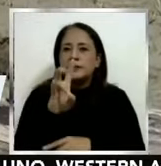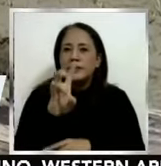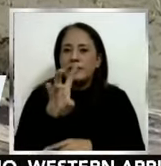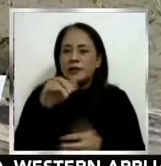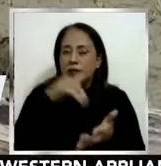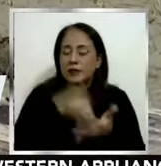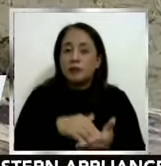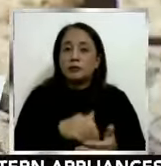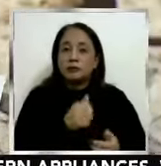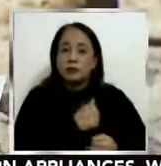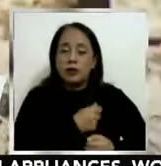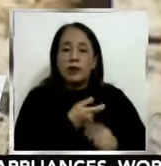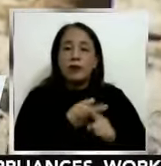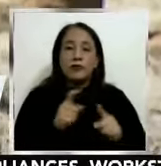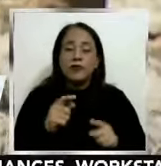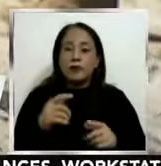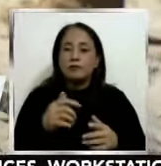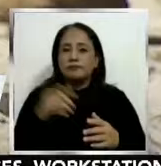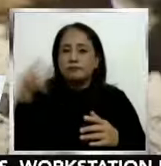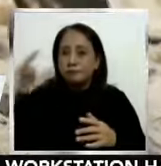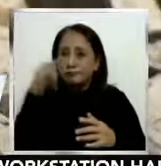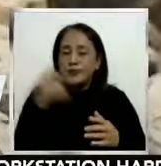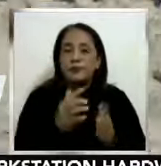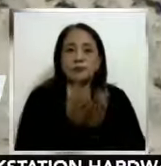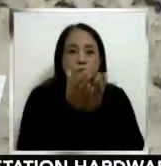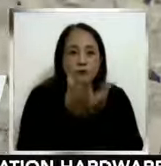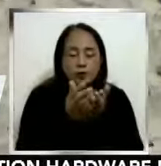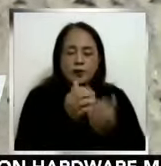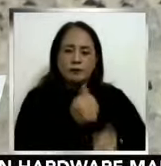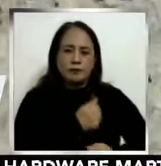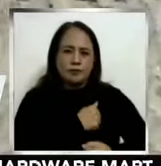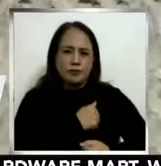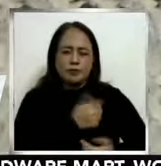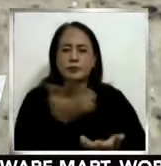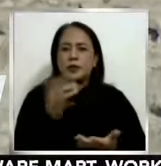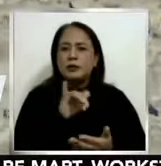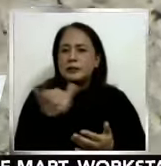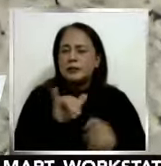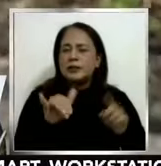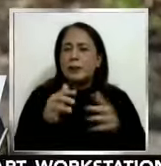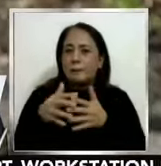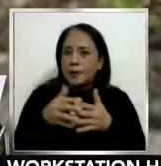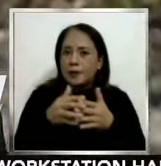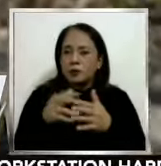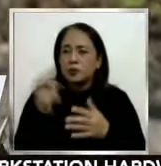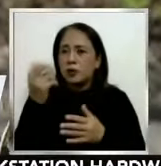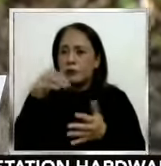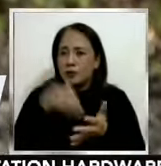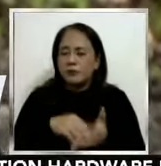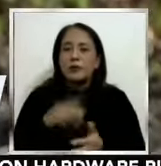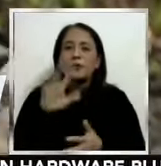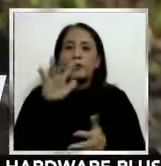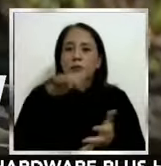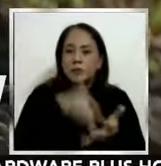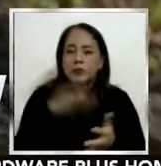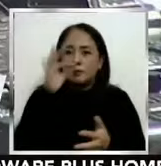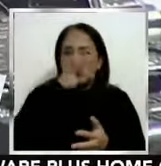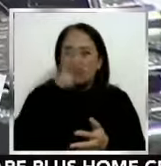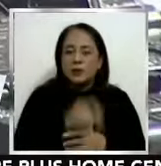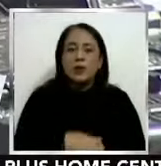sa Air Force, Navy at Army, 12,000 na Amerikano, 5,000 Pilipino at mahigit 100